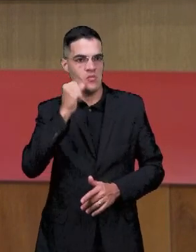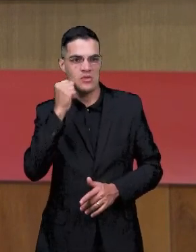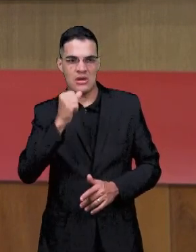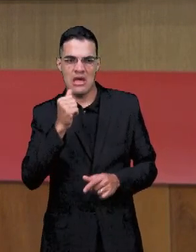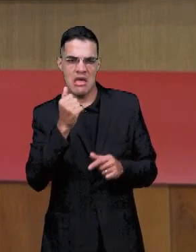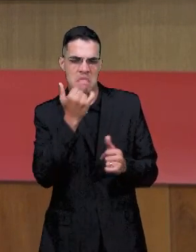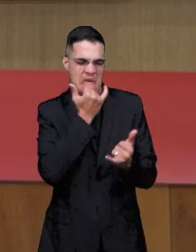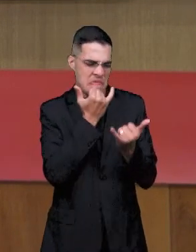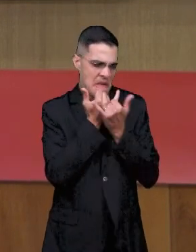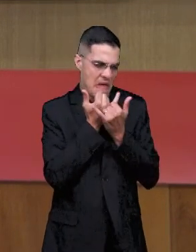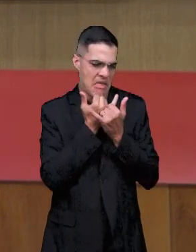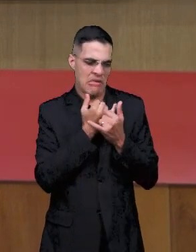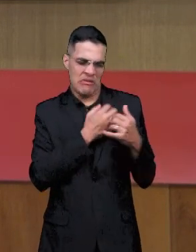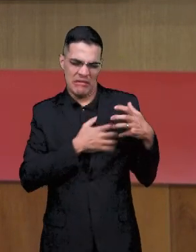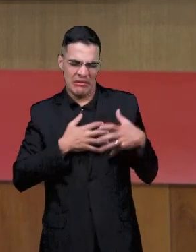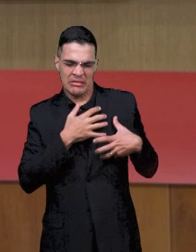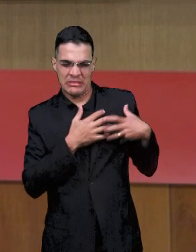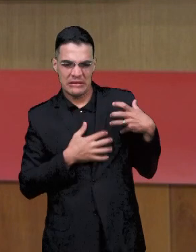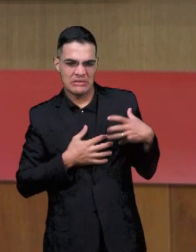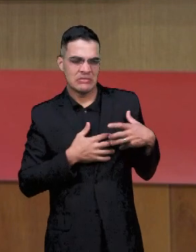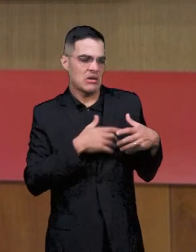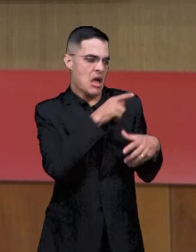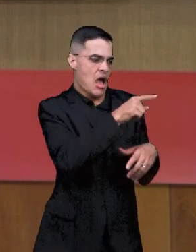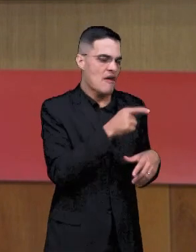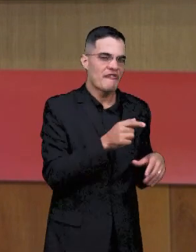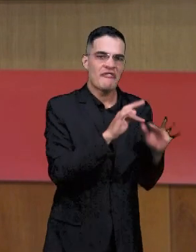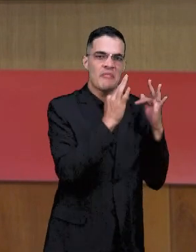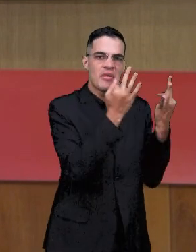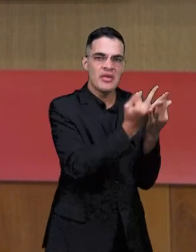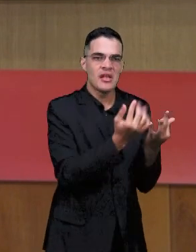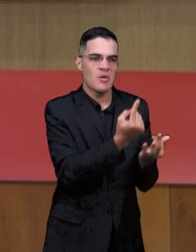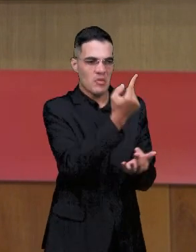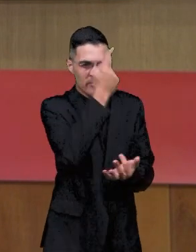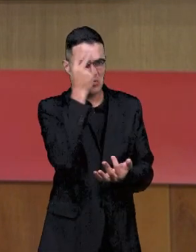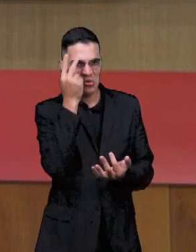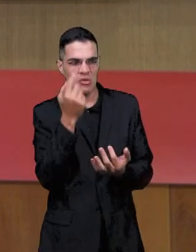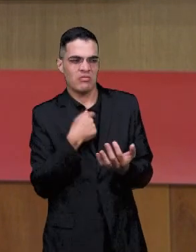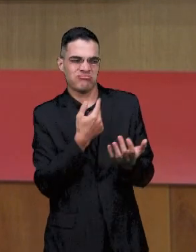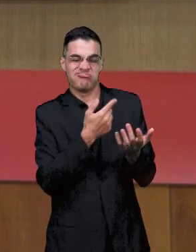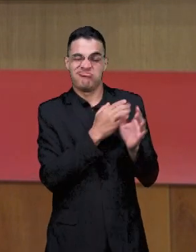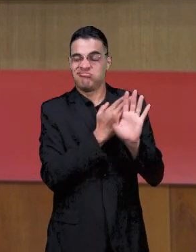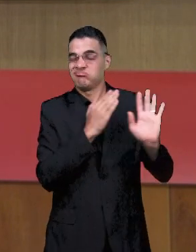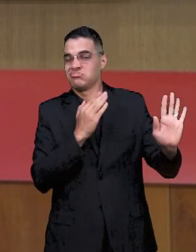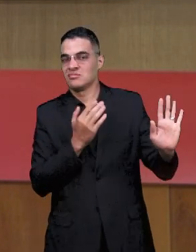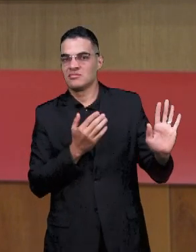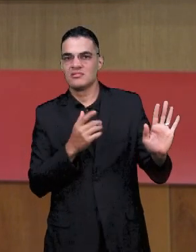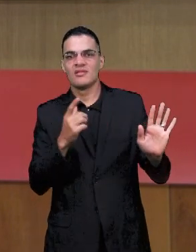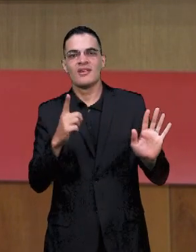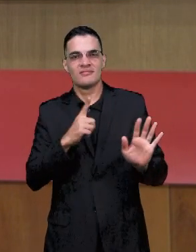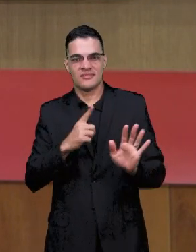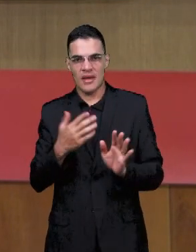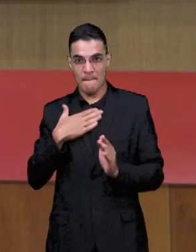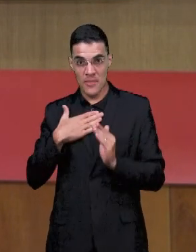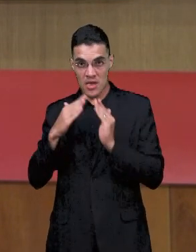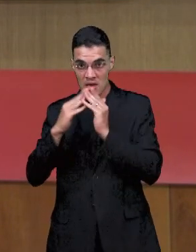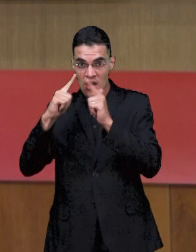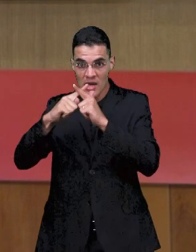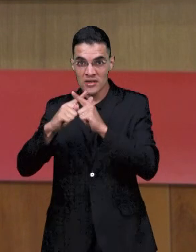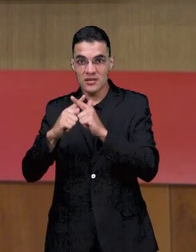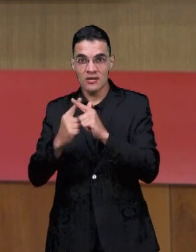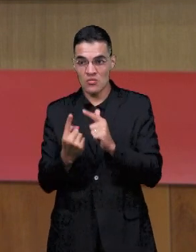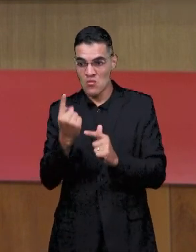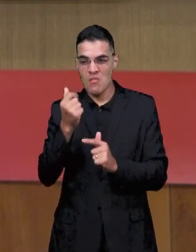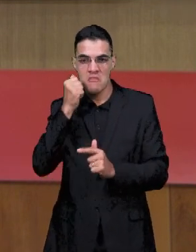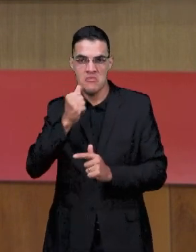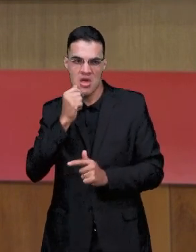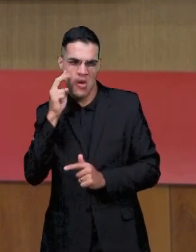в своих сердцах обиду на отца, на мать, на родителей, или на членов церкви, или на друзей.